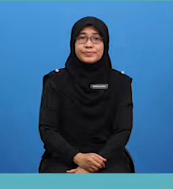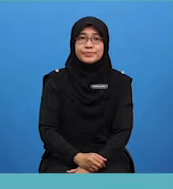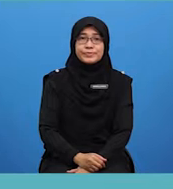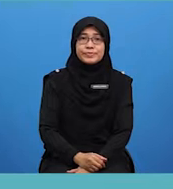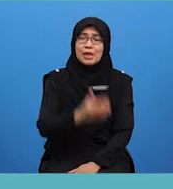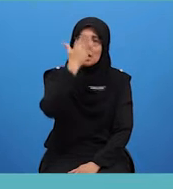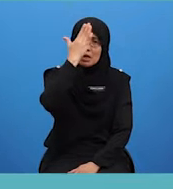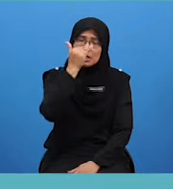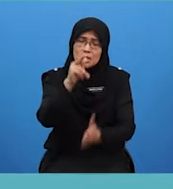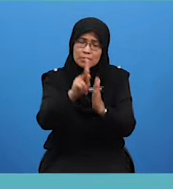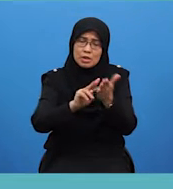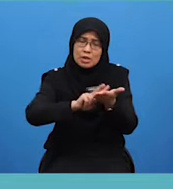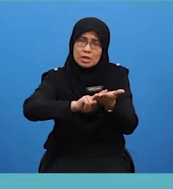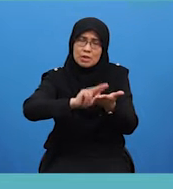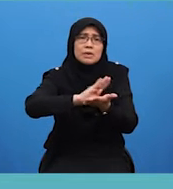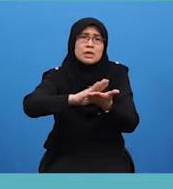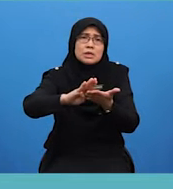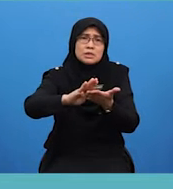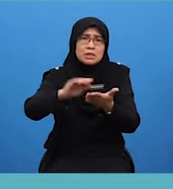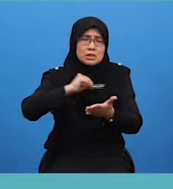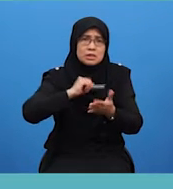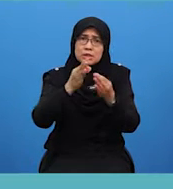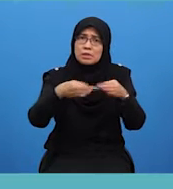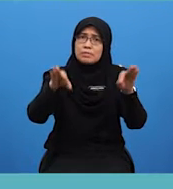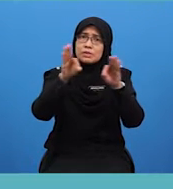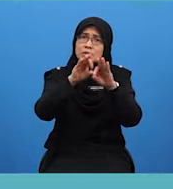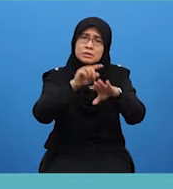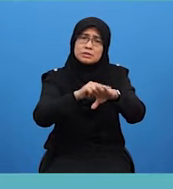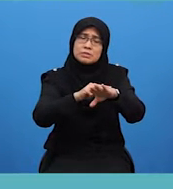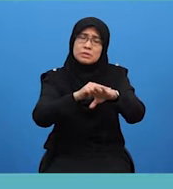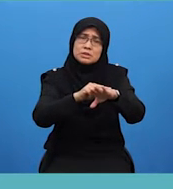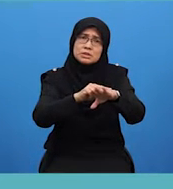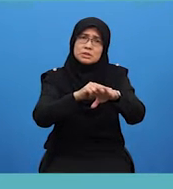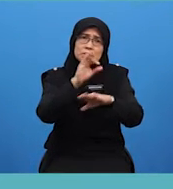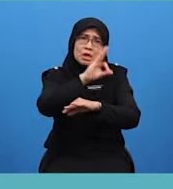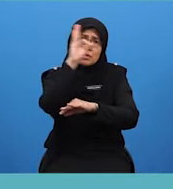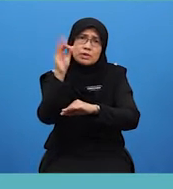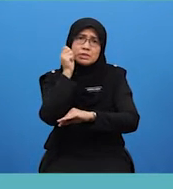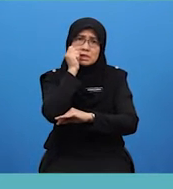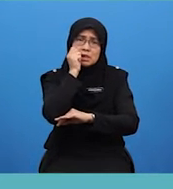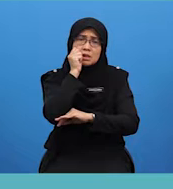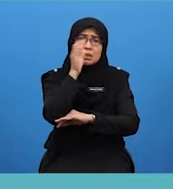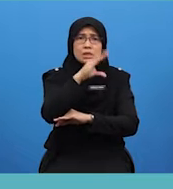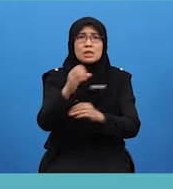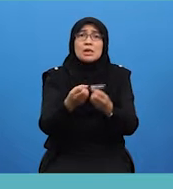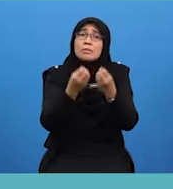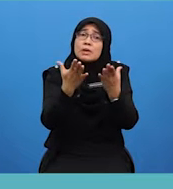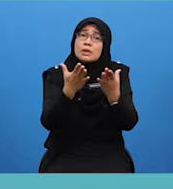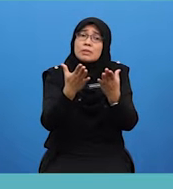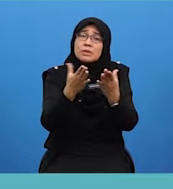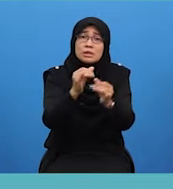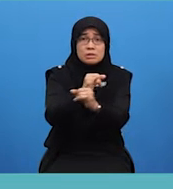Seterusnya, kenapa kebersihan diri penting semasa fasa haid dan bagaimana